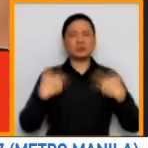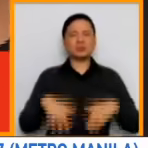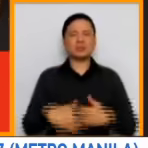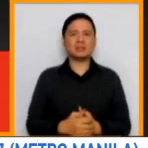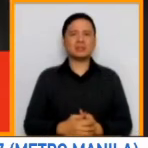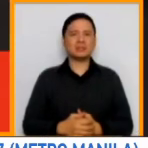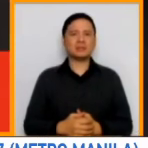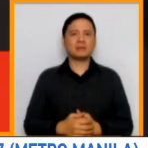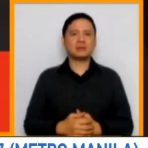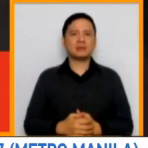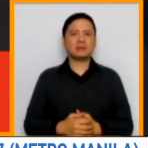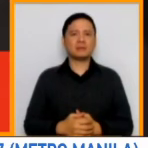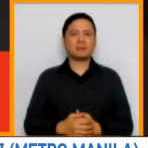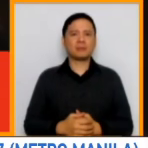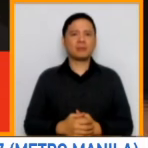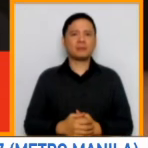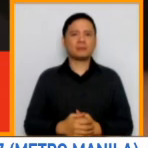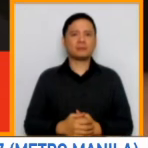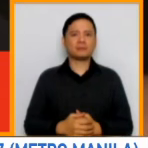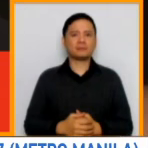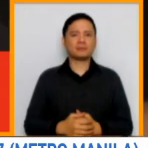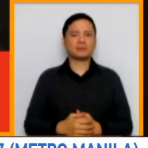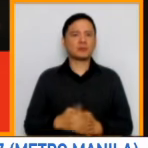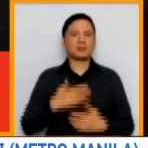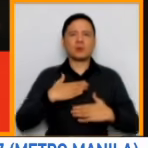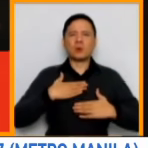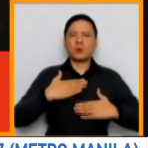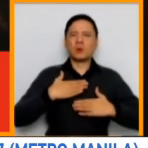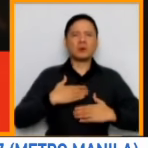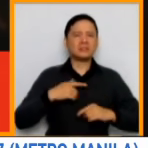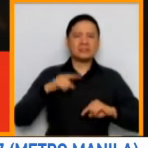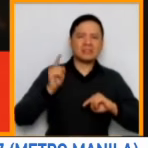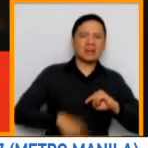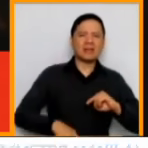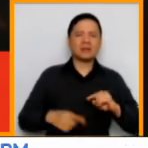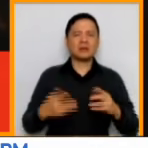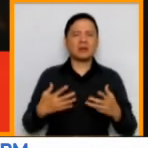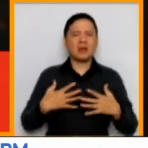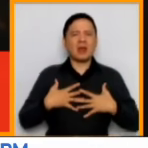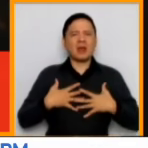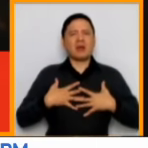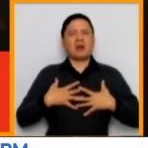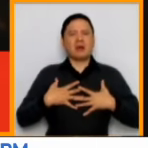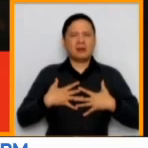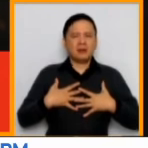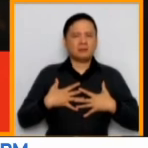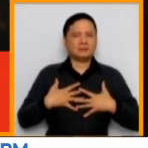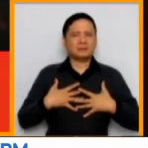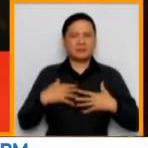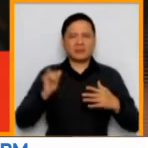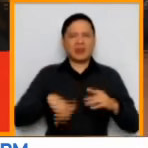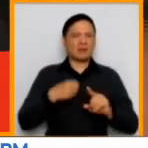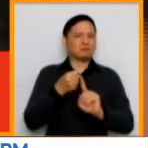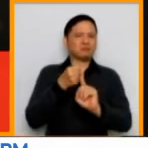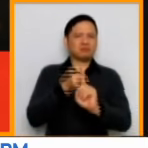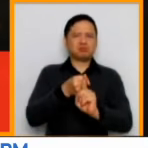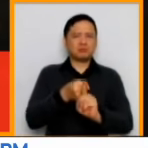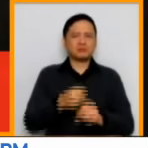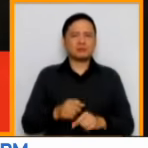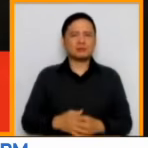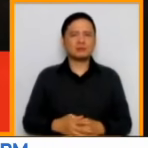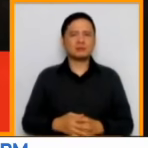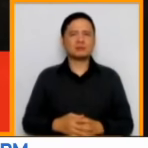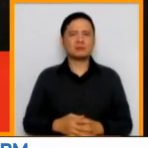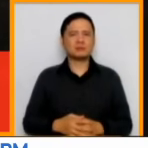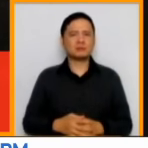hinga mo, napipigil. Nag-ready na kami ng mga bimpong basa. So yun yung pinakaan namin na punasan